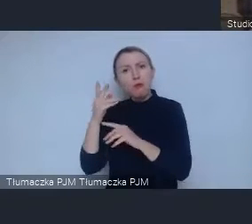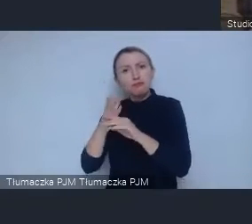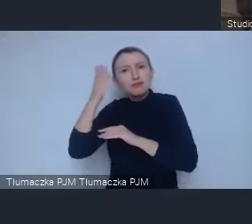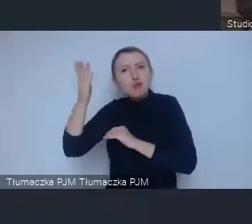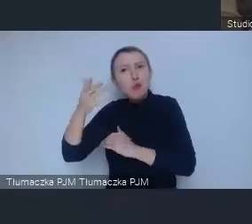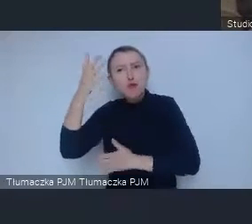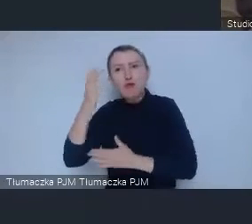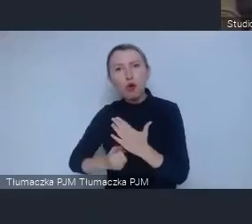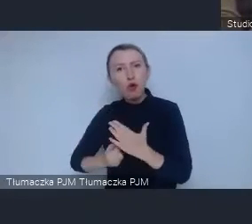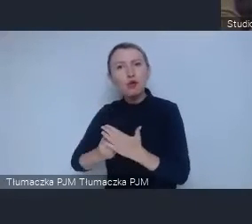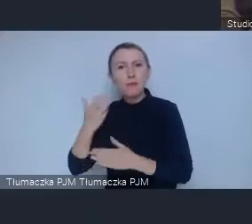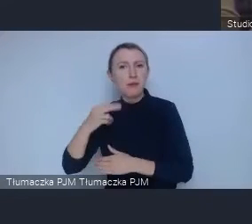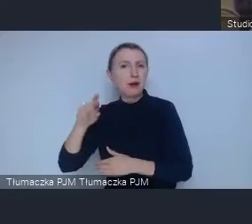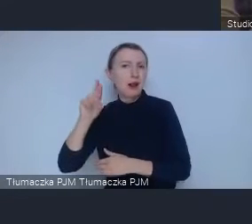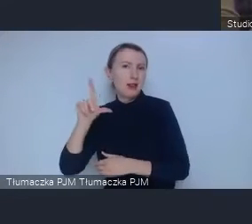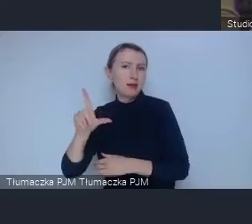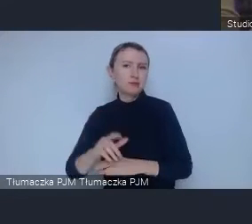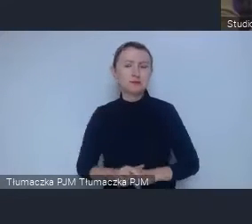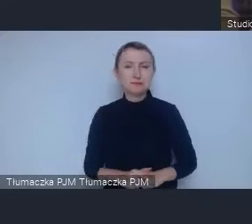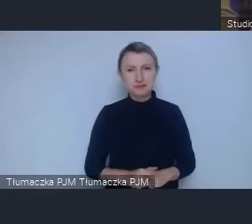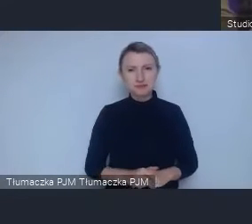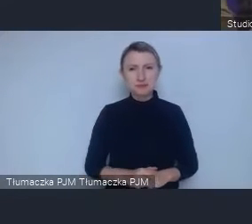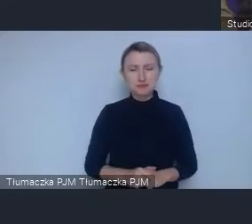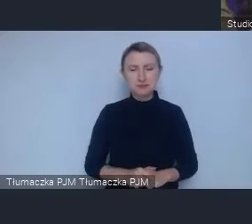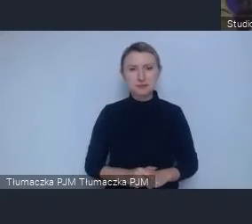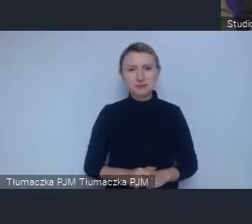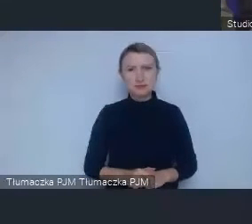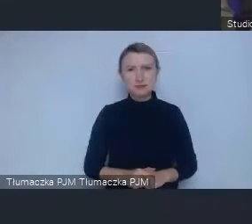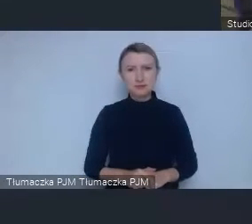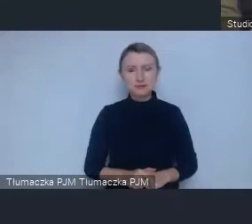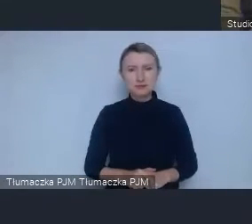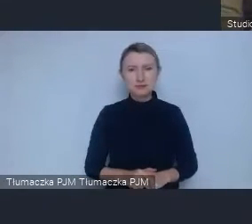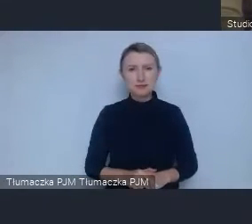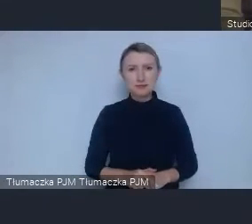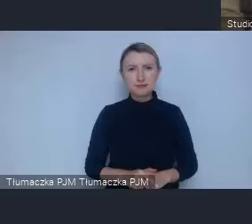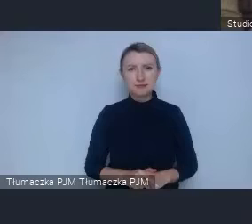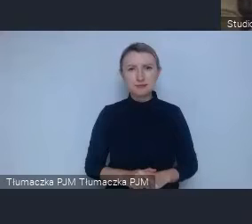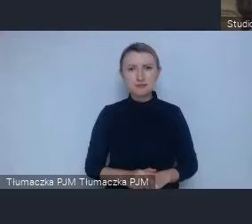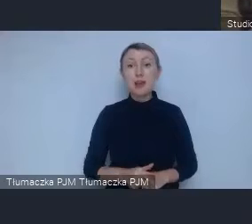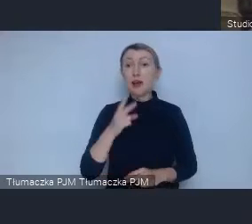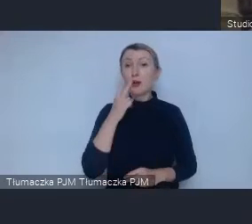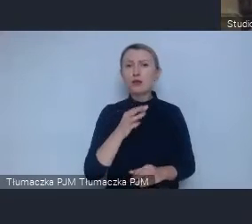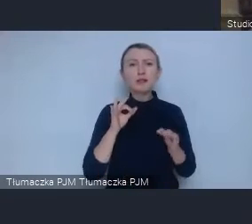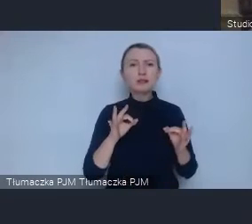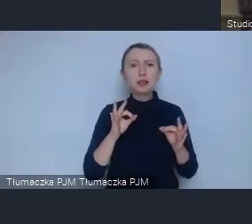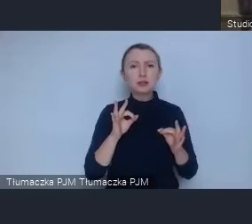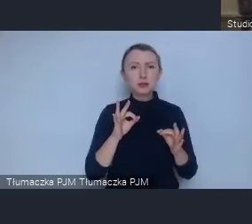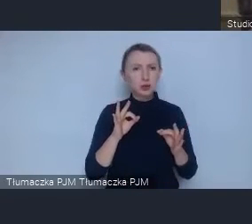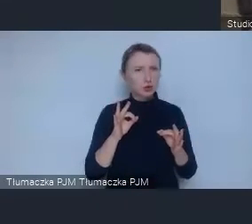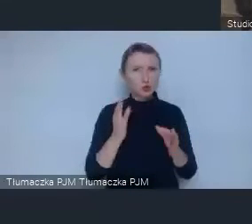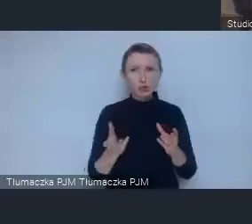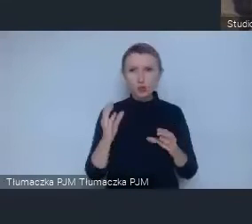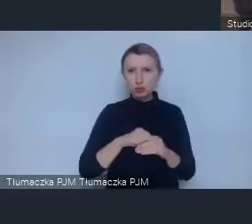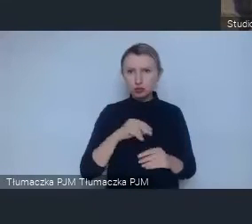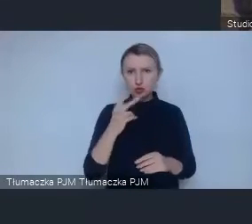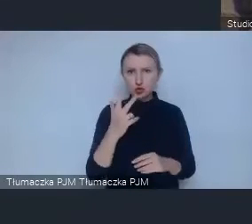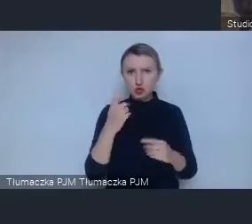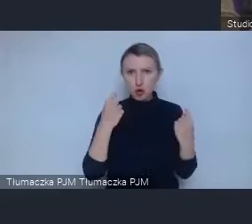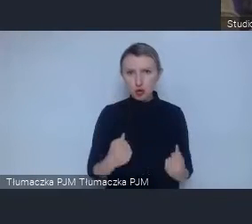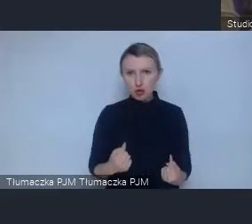wykorzystywania MRL-u w najbliższym czasie. Widzę na razie, że włączyły nam się trzy osoby, więc